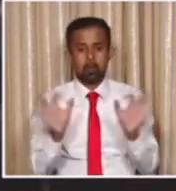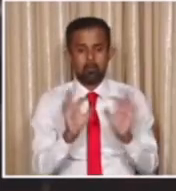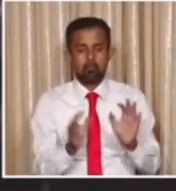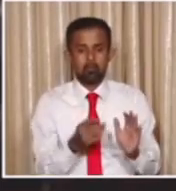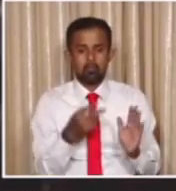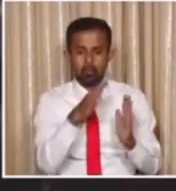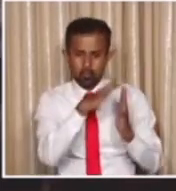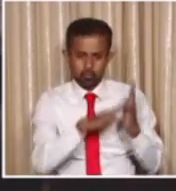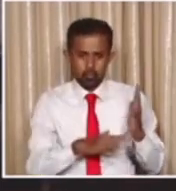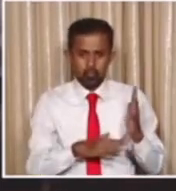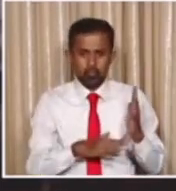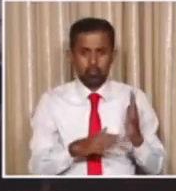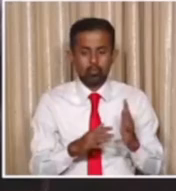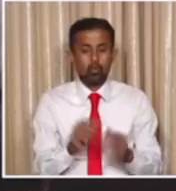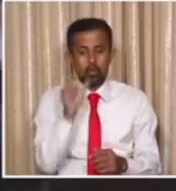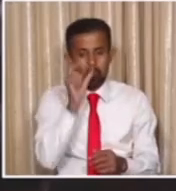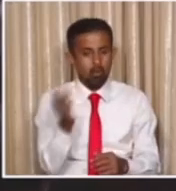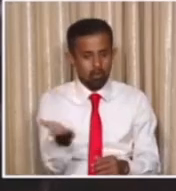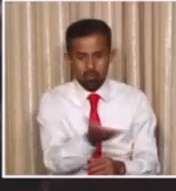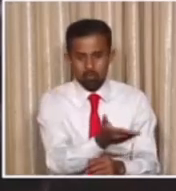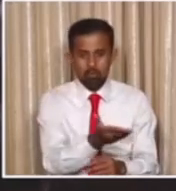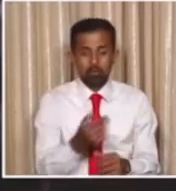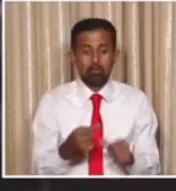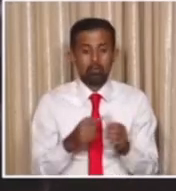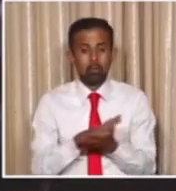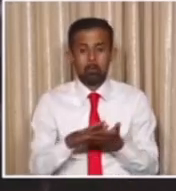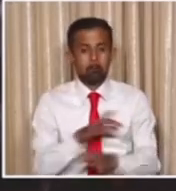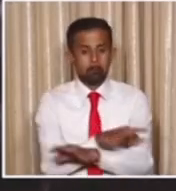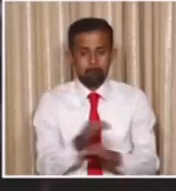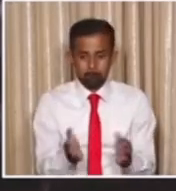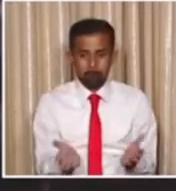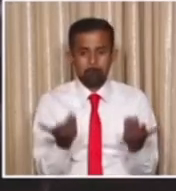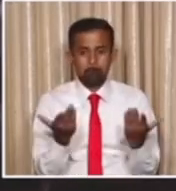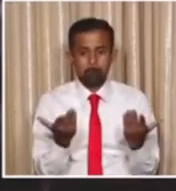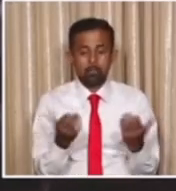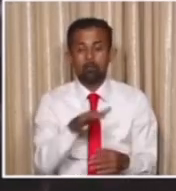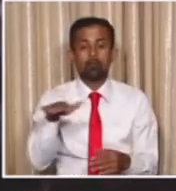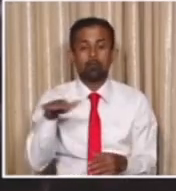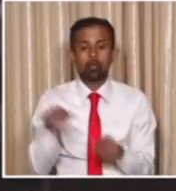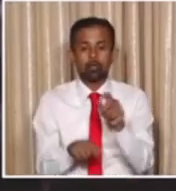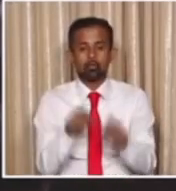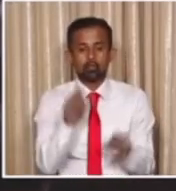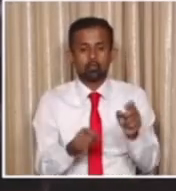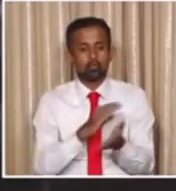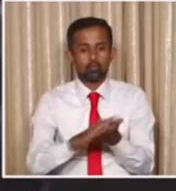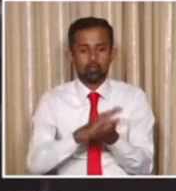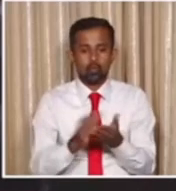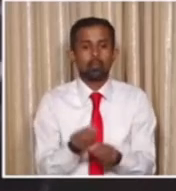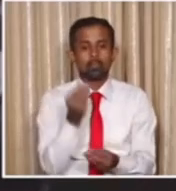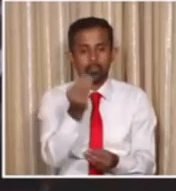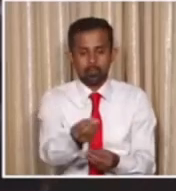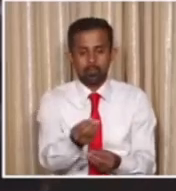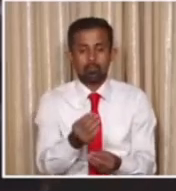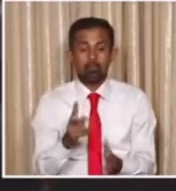පිළිබඳව ඔබතුමා කවුරු හරි යොදවලා ඒ සම්බන්ධව විධිමත් පිළිවෙතක් අනුගමනය කරලා ඒ ප්‍රදේශයේ ජනතාවට සහනය සැලසන කටයුතු කරන්න